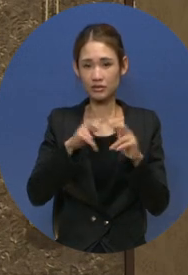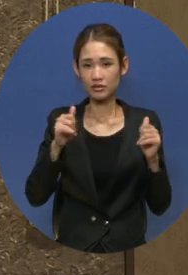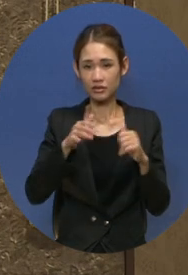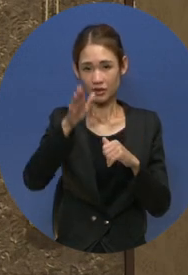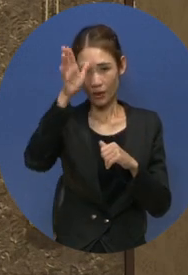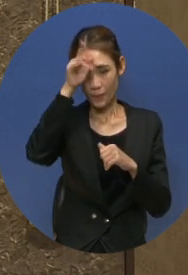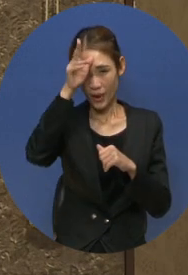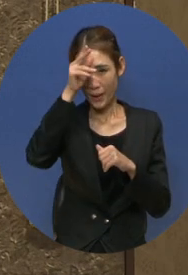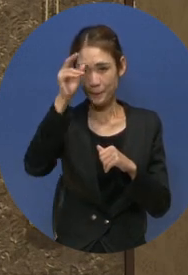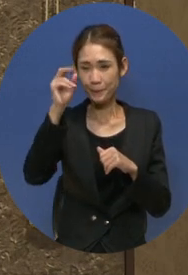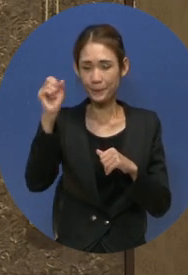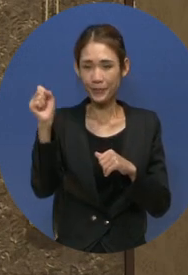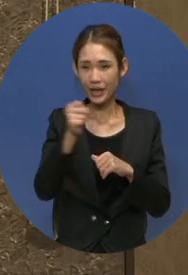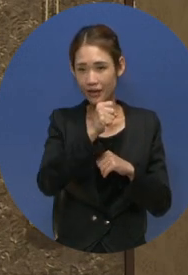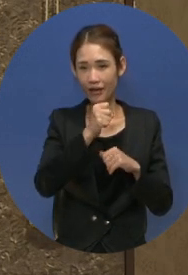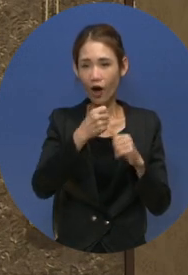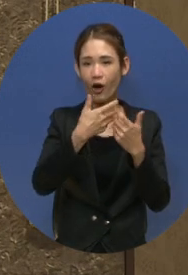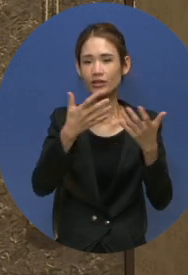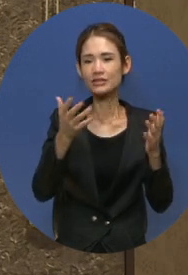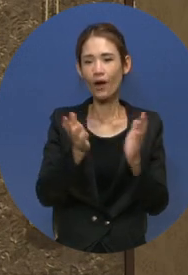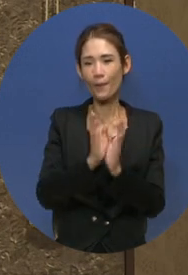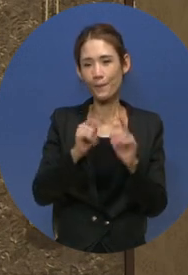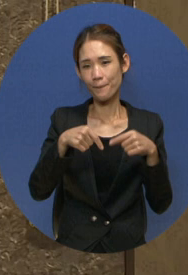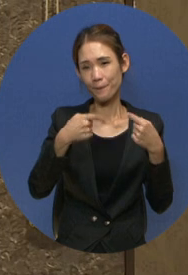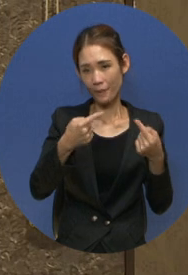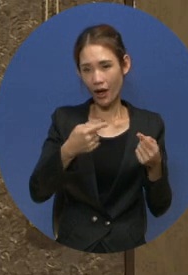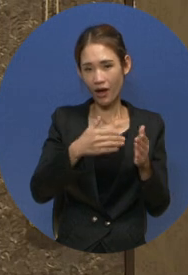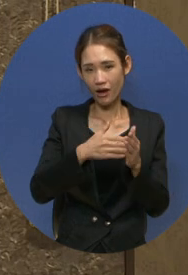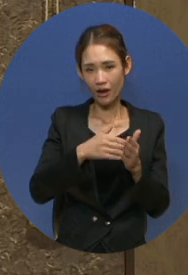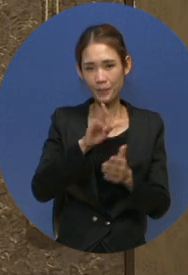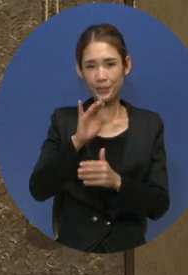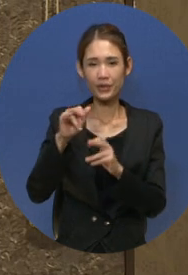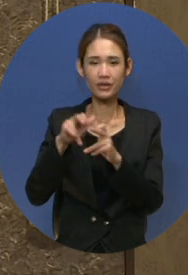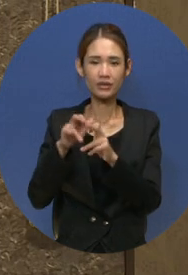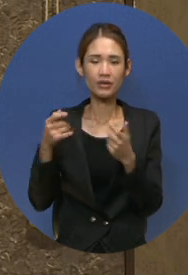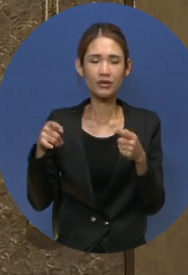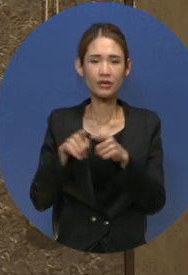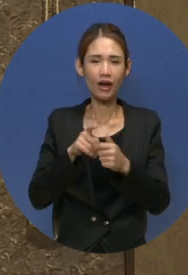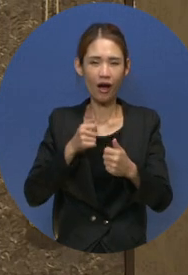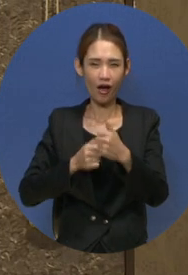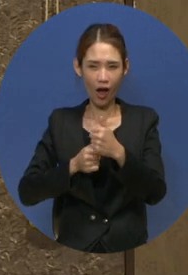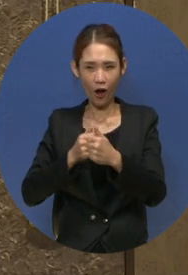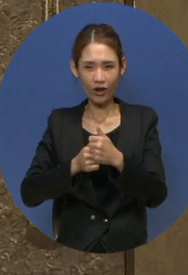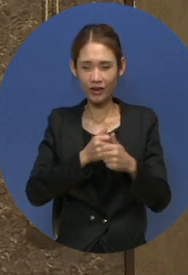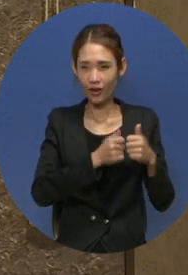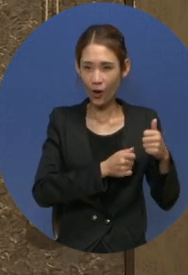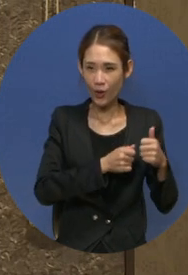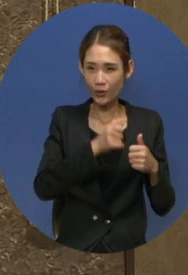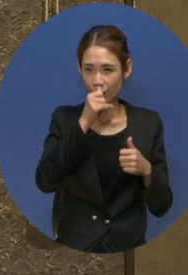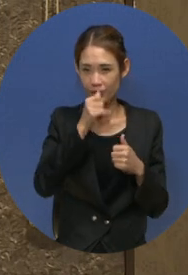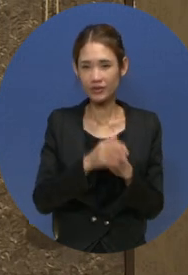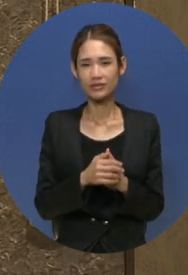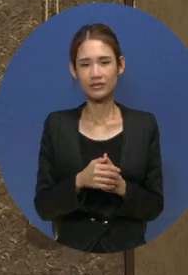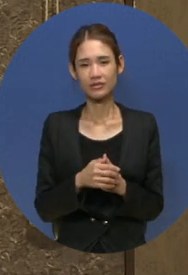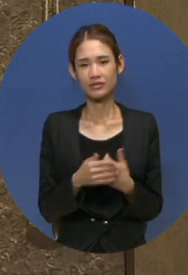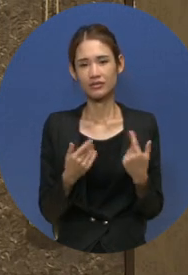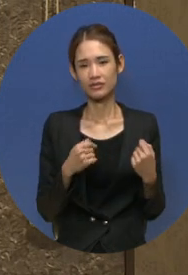장애인분들이 그 배드민턴 클럽에 들어갔어요. 아. 그럼 이제 그 비장애인분들하고 같이 경기도 하고 하는 거죠. 예. 이제 이렇게